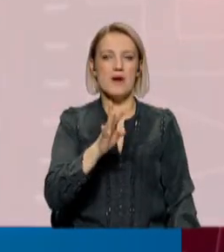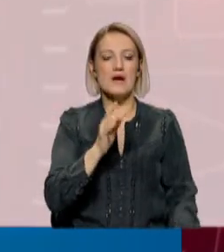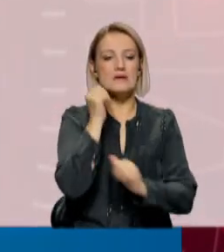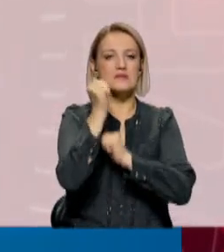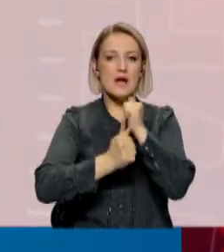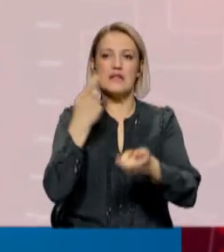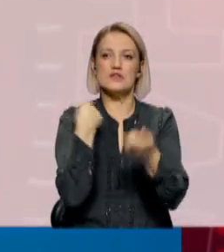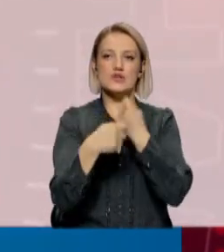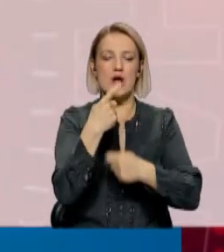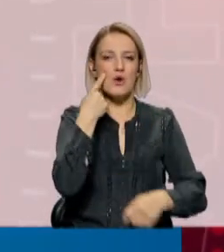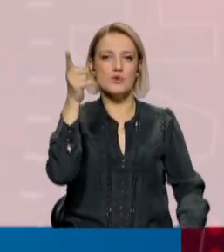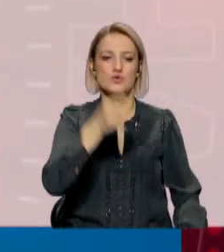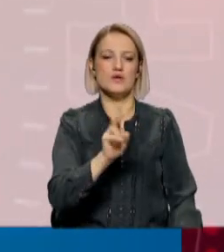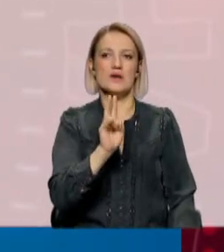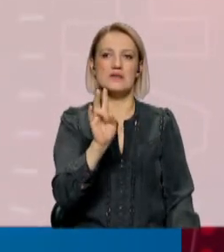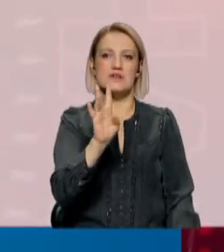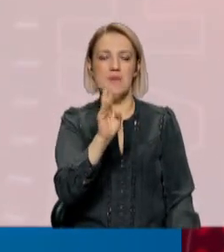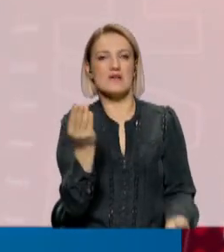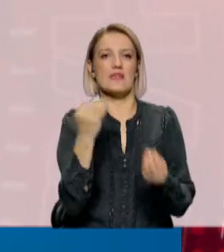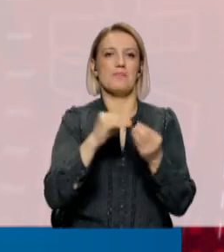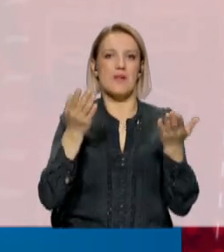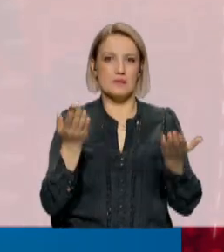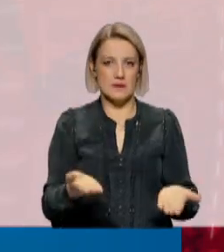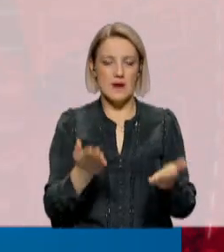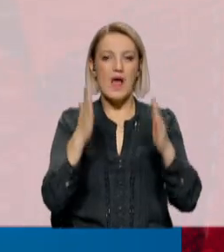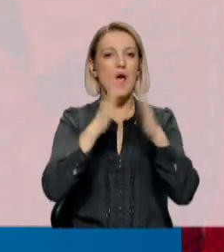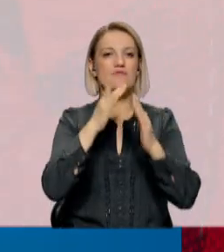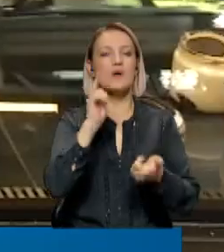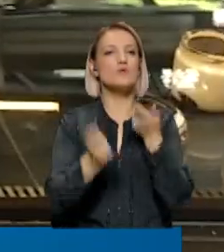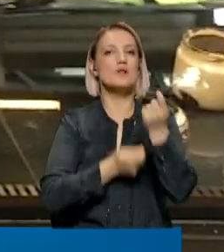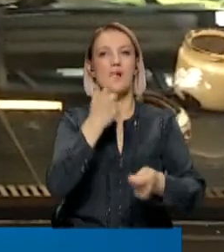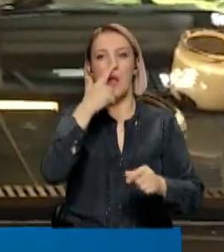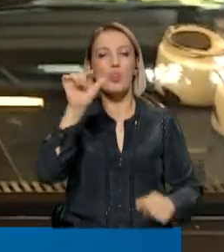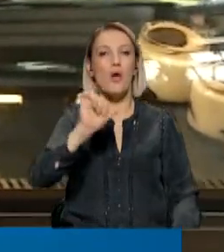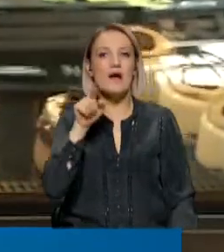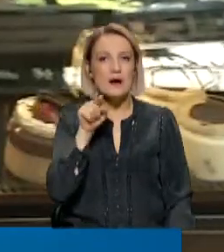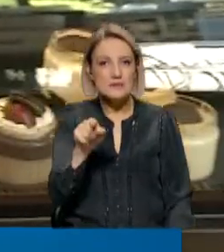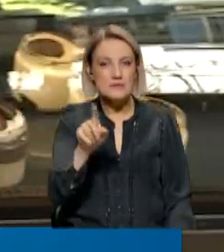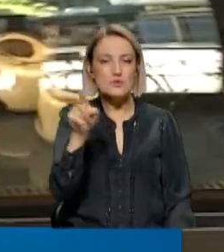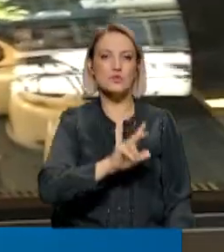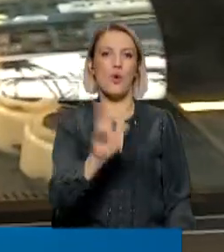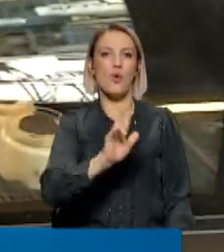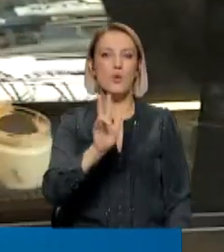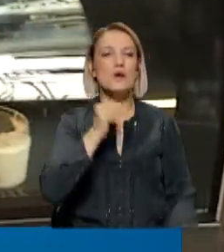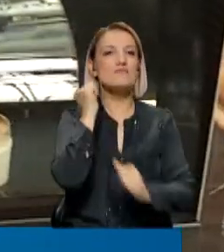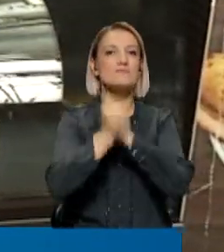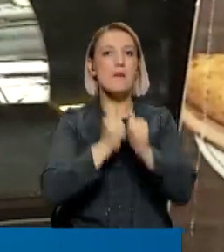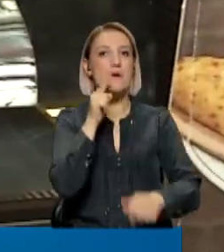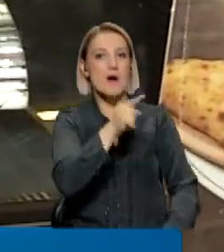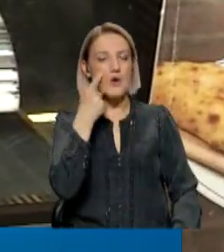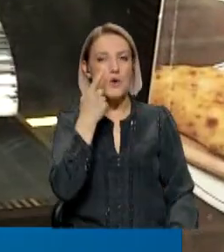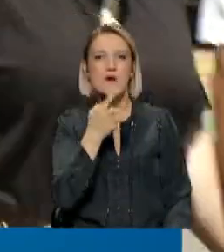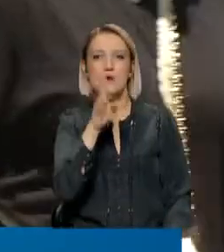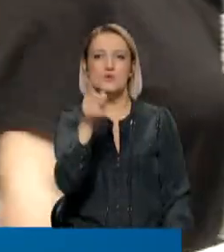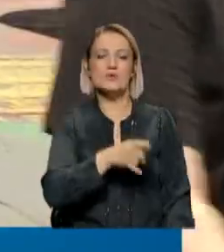ticarethanelerde kullanılan elektrik %25 zamlandı. Konutta kullanılan doğalgaz %30, sanayide kullanılansa %40 daha